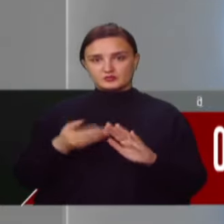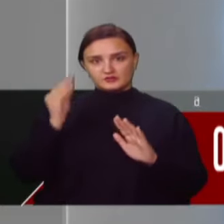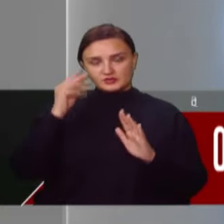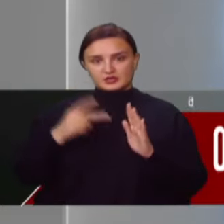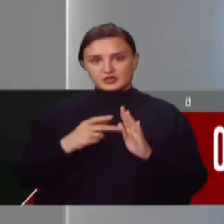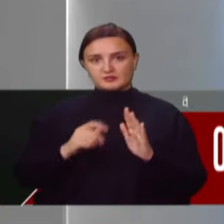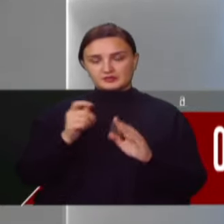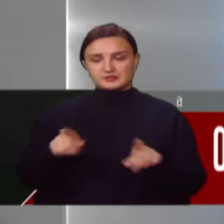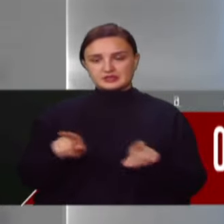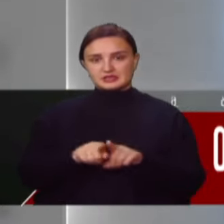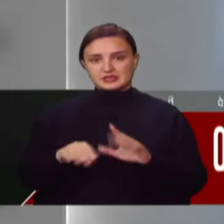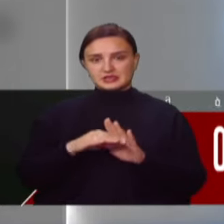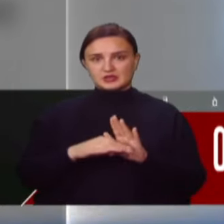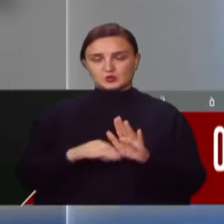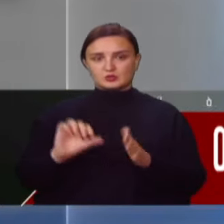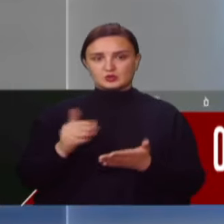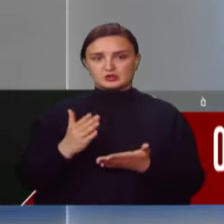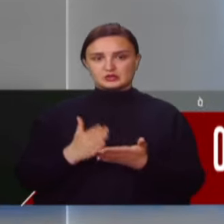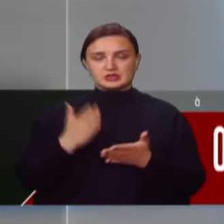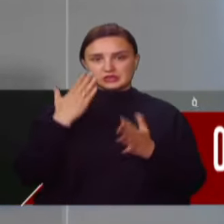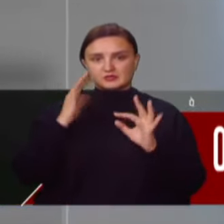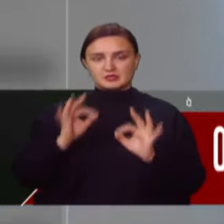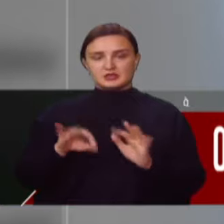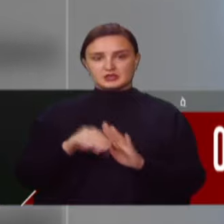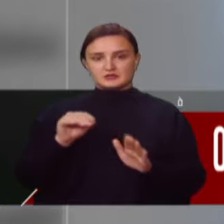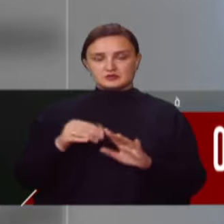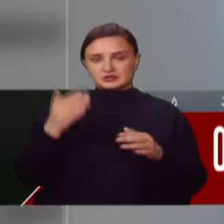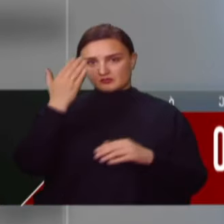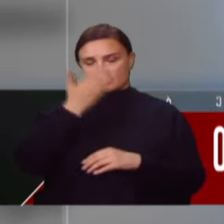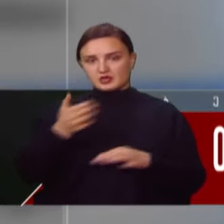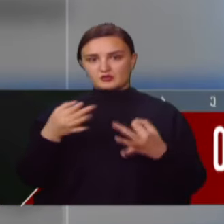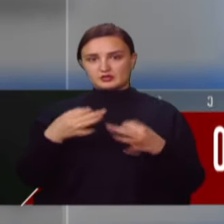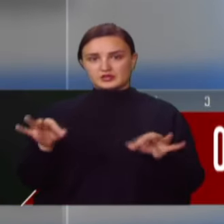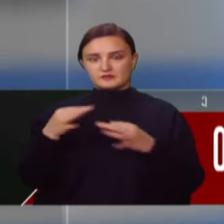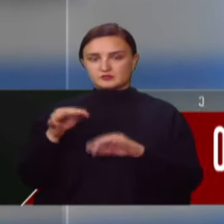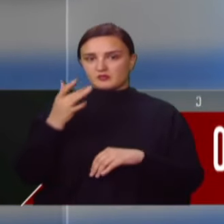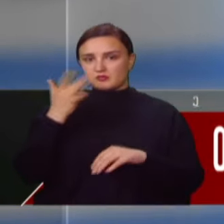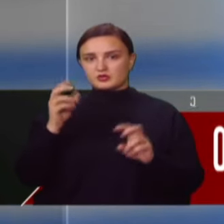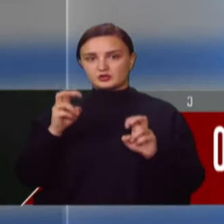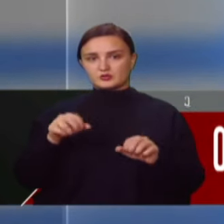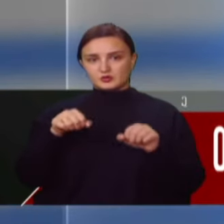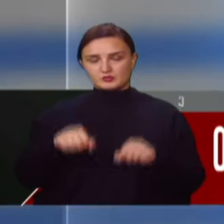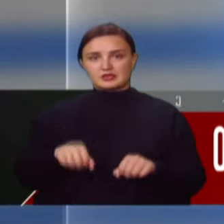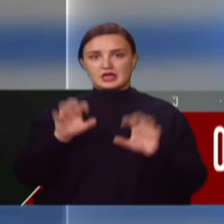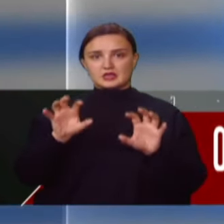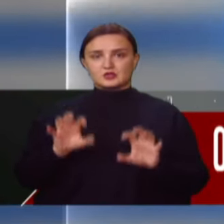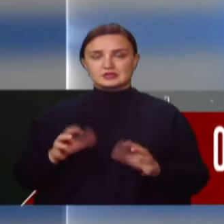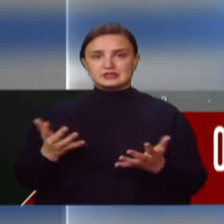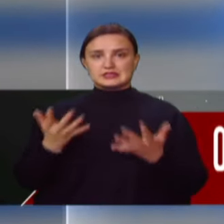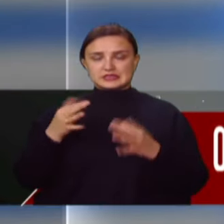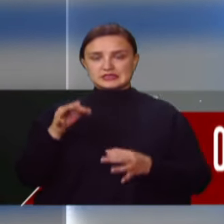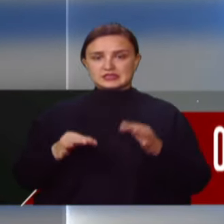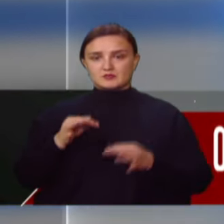ისეთი კრიტერიუმებით, როგორიცაა სამართლიანი არჩევნები, სამოქალაქო თავისუფლებები, პოლიტიკური უფლებები, კანონის სიცხადე,